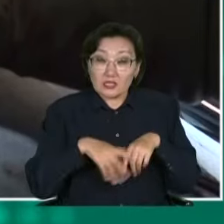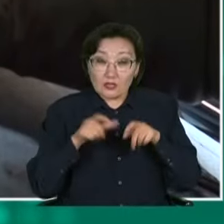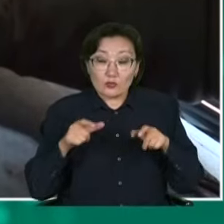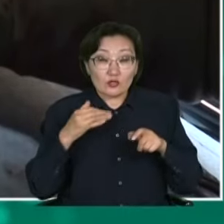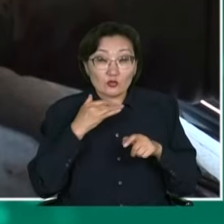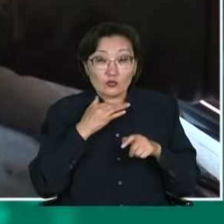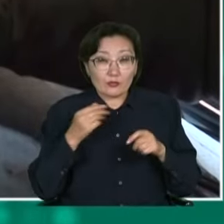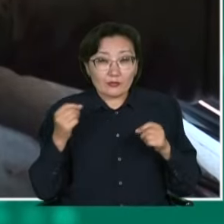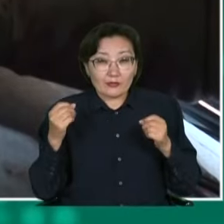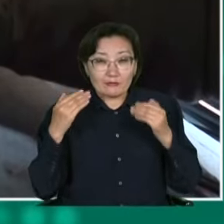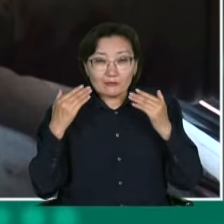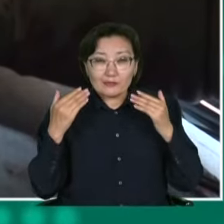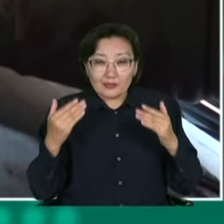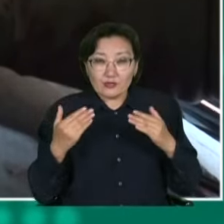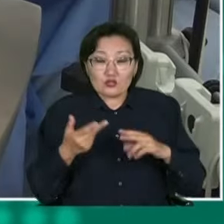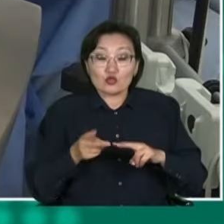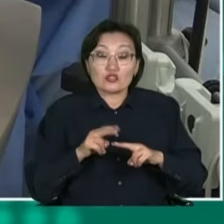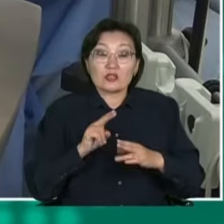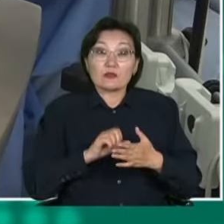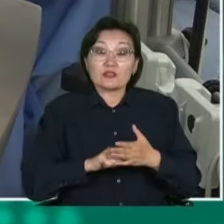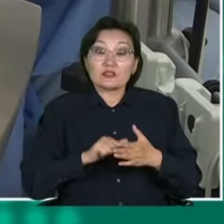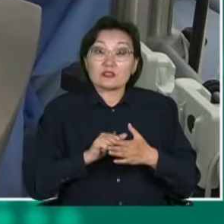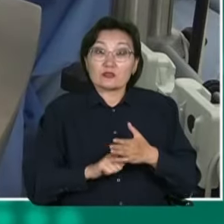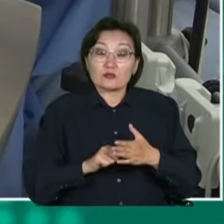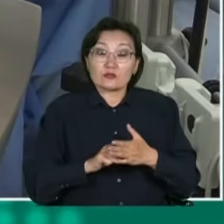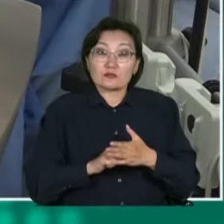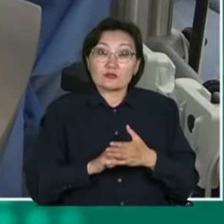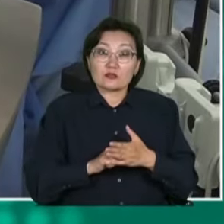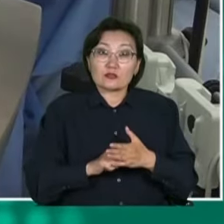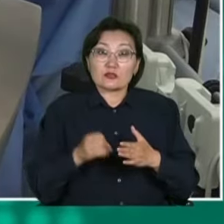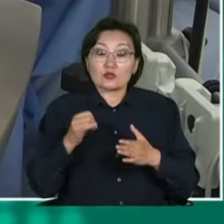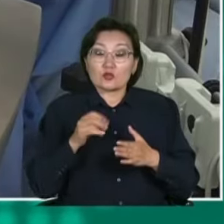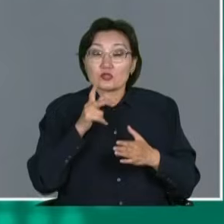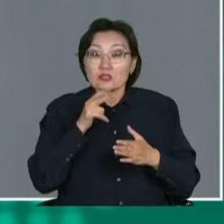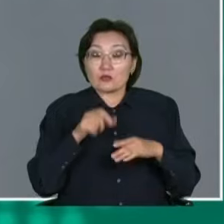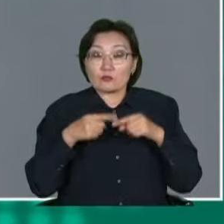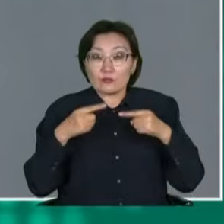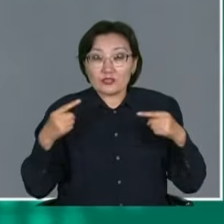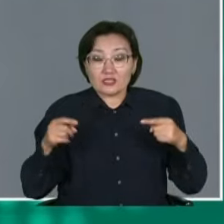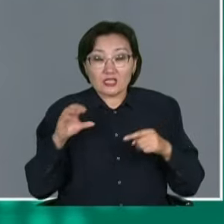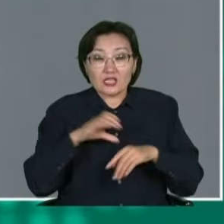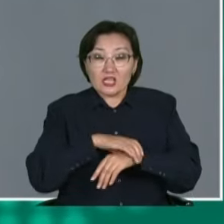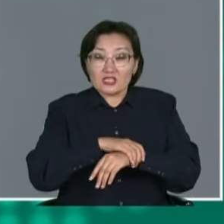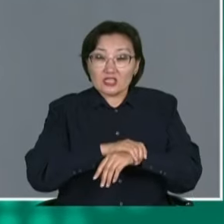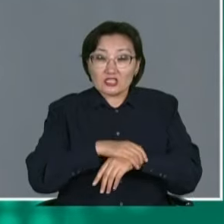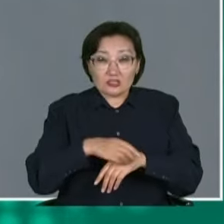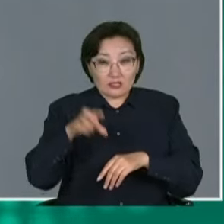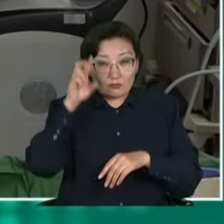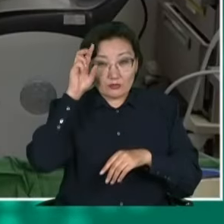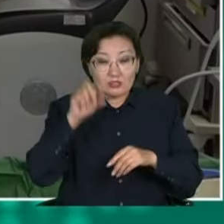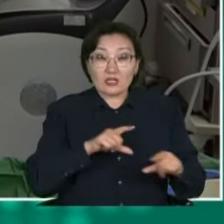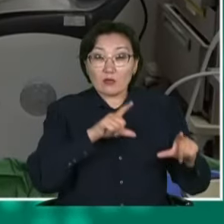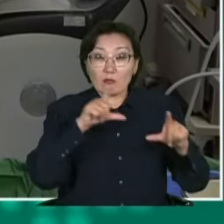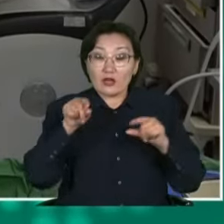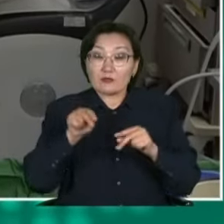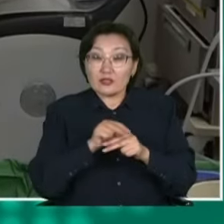біле бермейді. Сол себептен үйреншікті жаққа Южная Корея, басқа жаққа Ташкентке кетіп жатады. Сол себептен